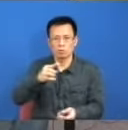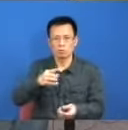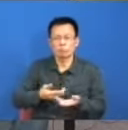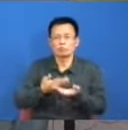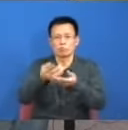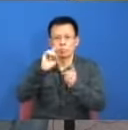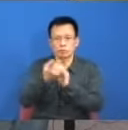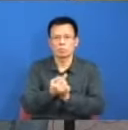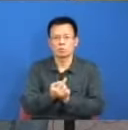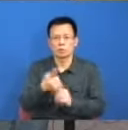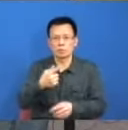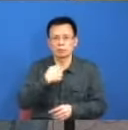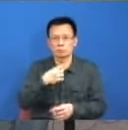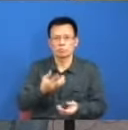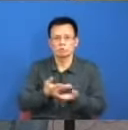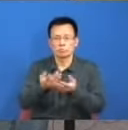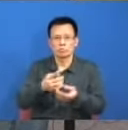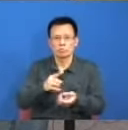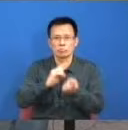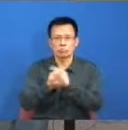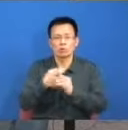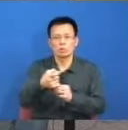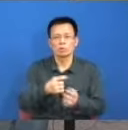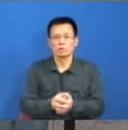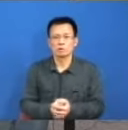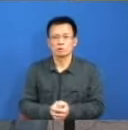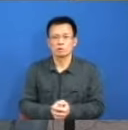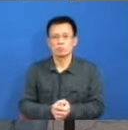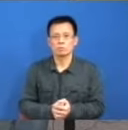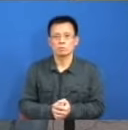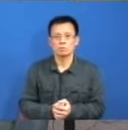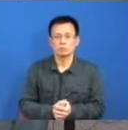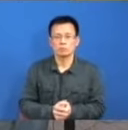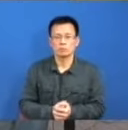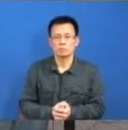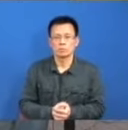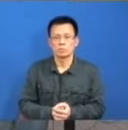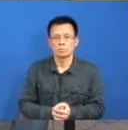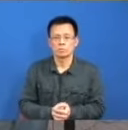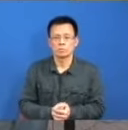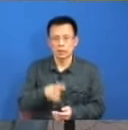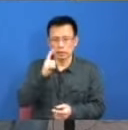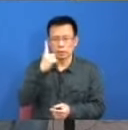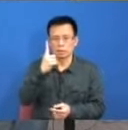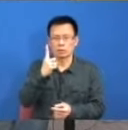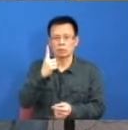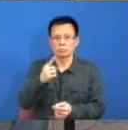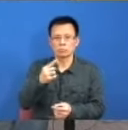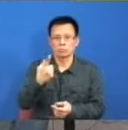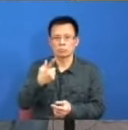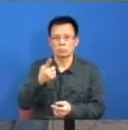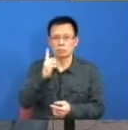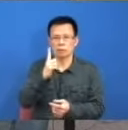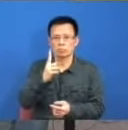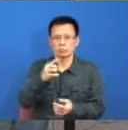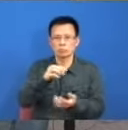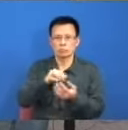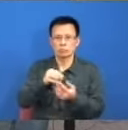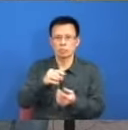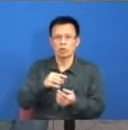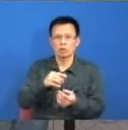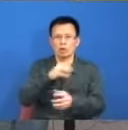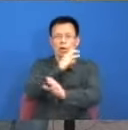have to pay the price。我話你。因為佢嗰時候得我兩個選擇俾我啫，其實嚴格嚟講得一個選擇， 就是、 你哋唔準走， 唔準